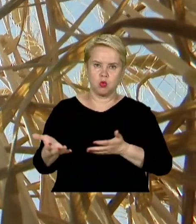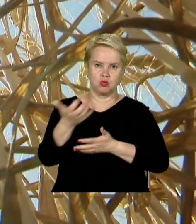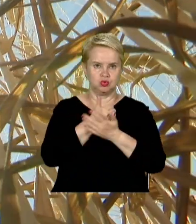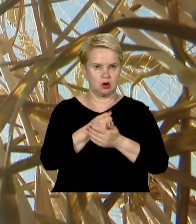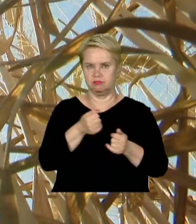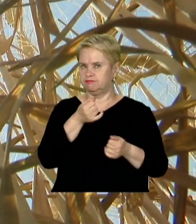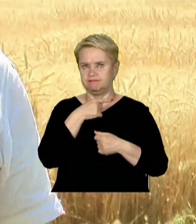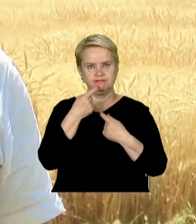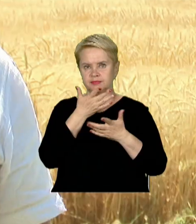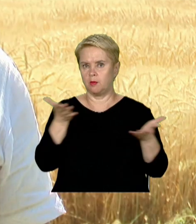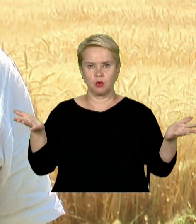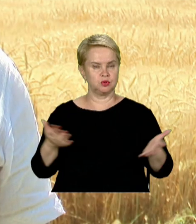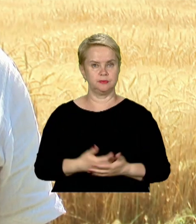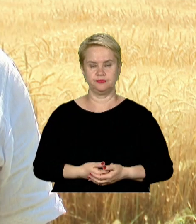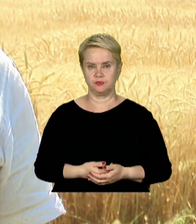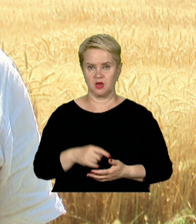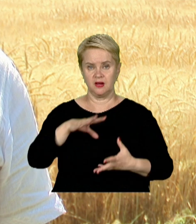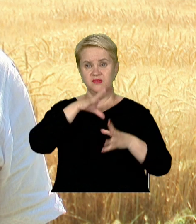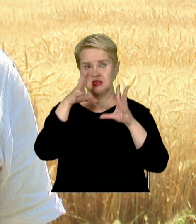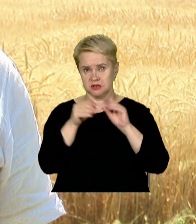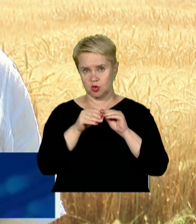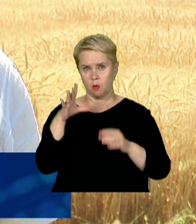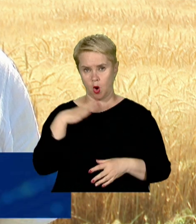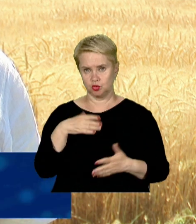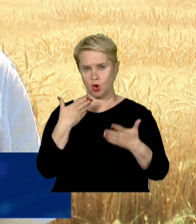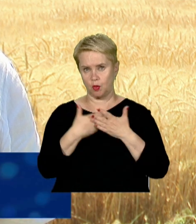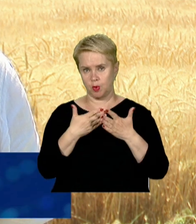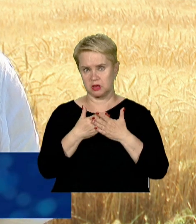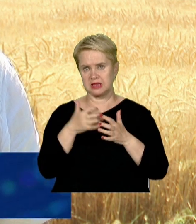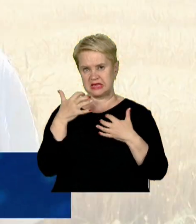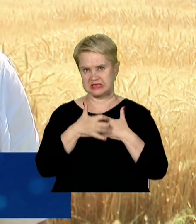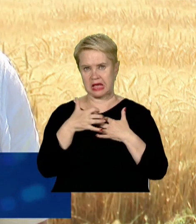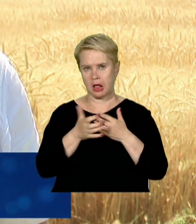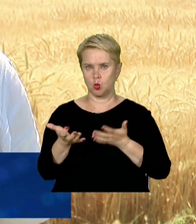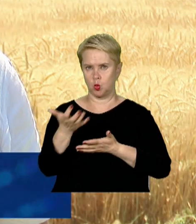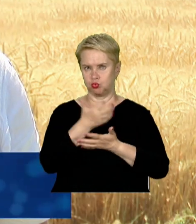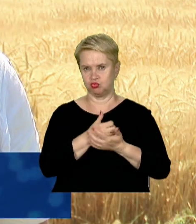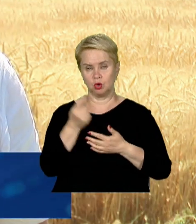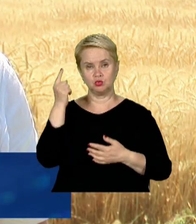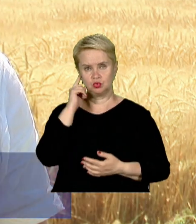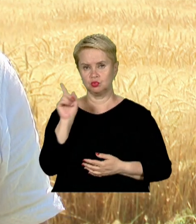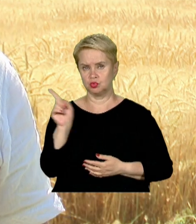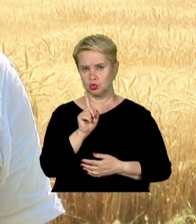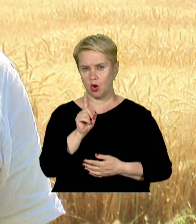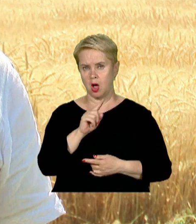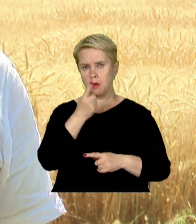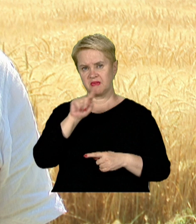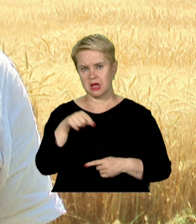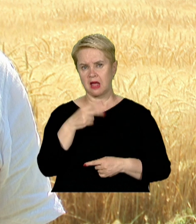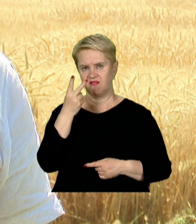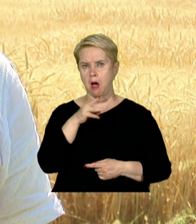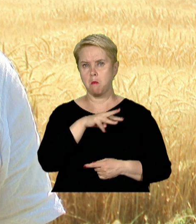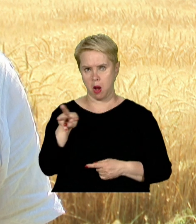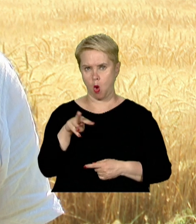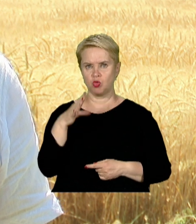зернових не беруться. В цілому ми очікуємо десь приблизно на середній урожай. Я думаю, що 1,5–2 мільйона